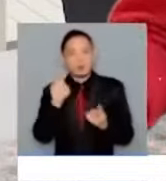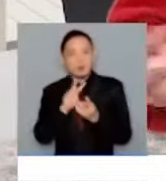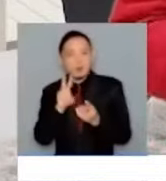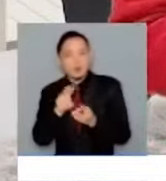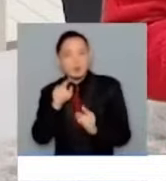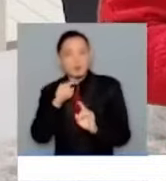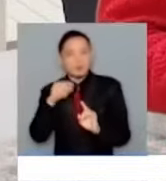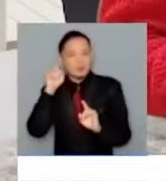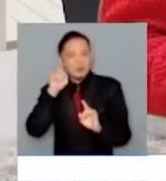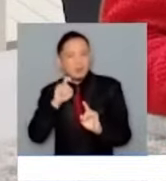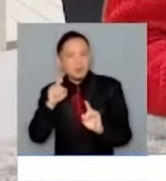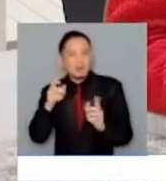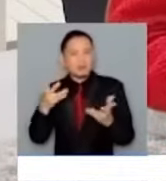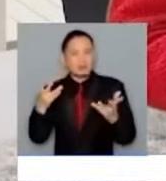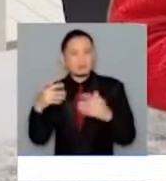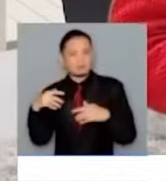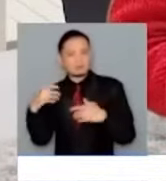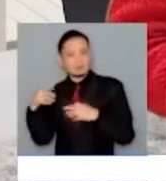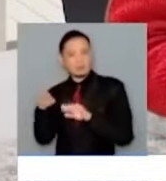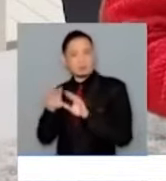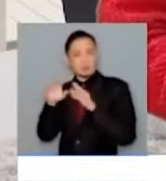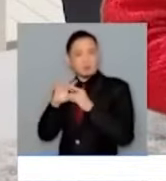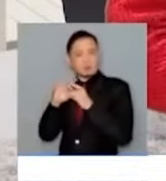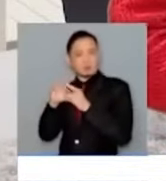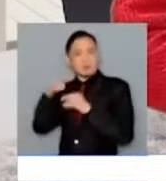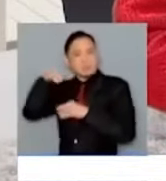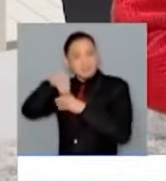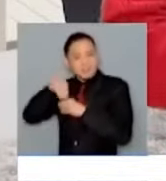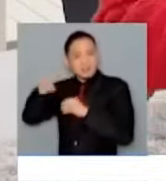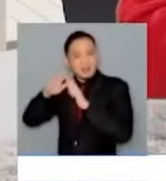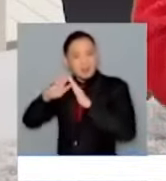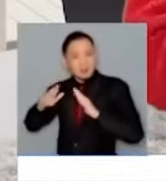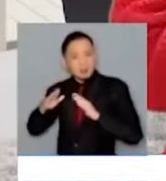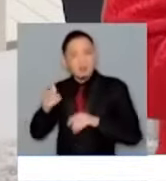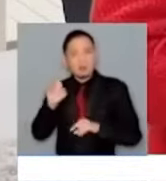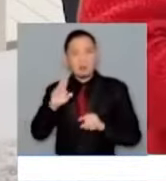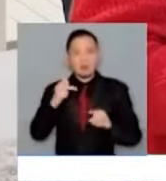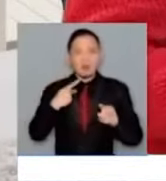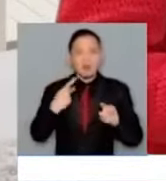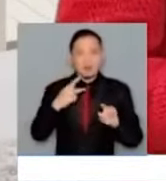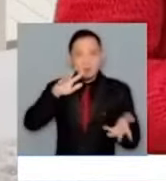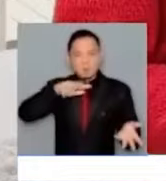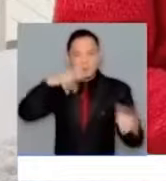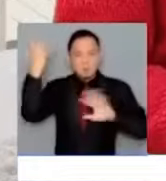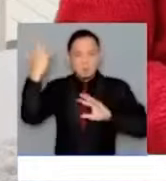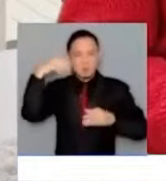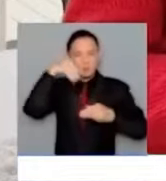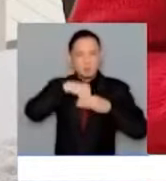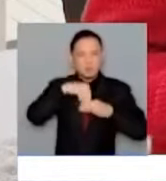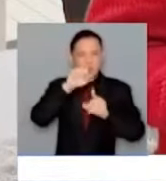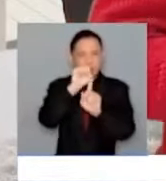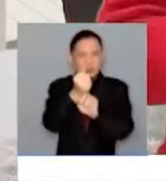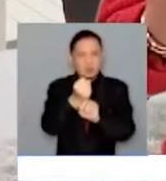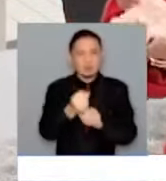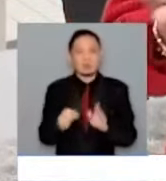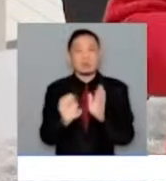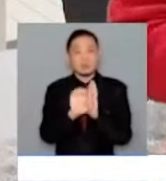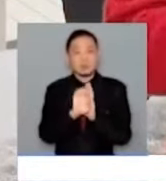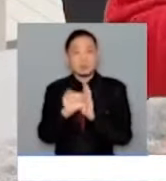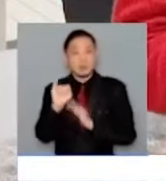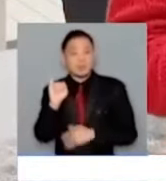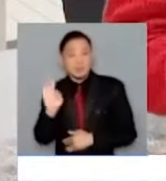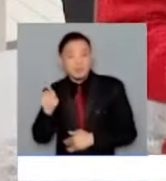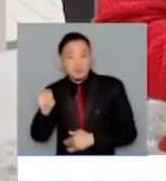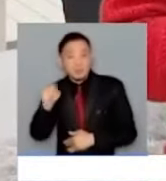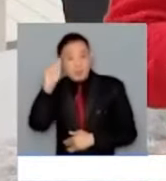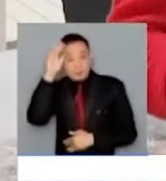Mrs. or nakikipagtalik under scandalous circumstances. So, kung very discreet ang lalaki at patago na binabahay ang